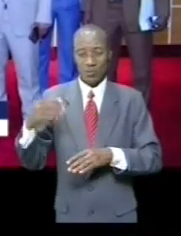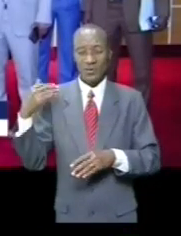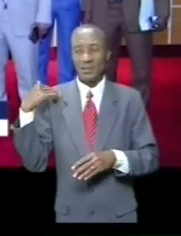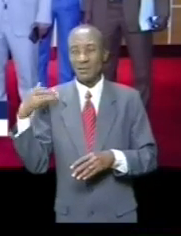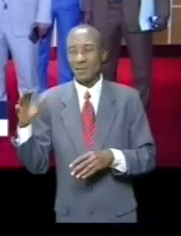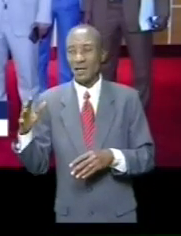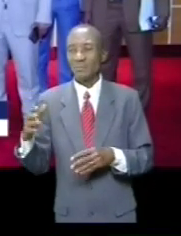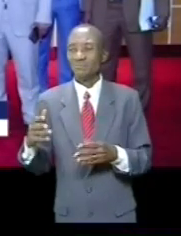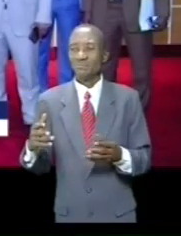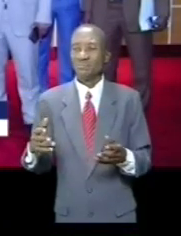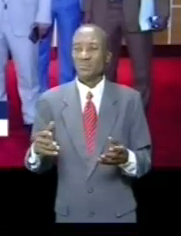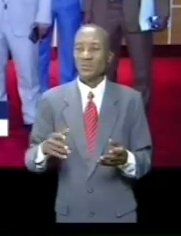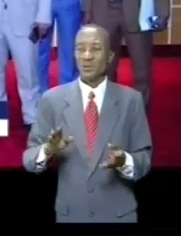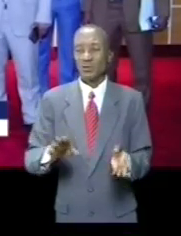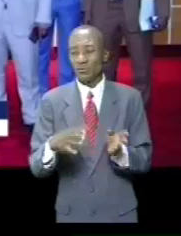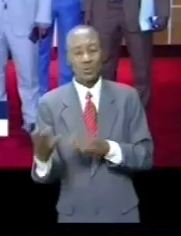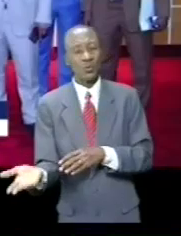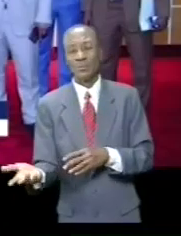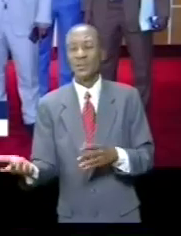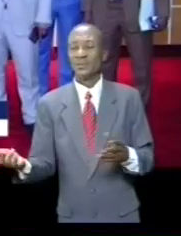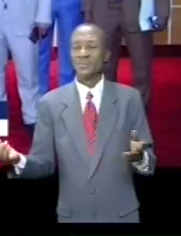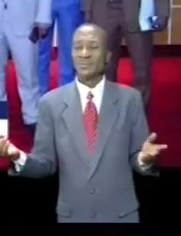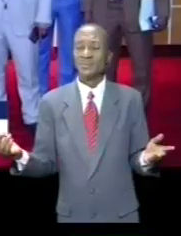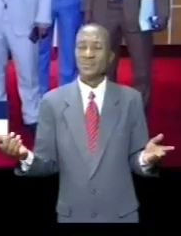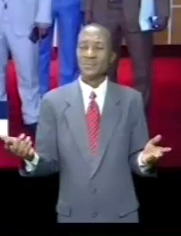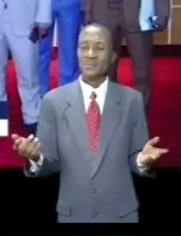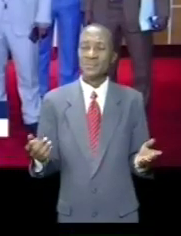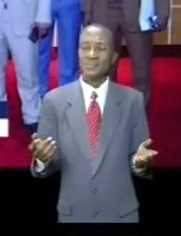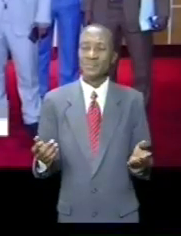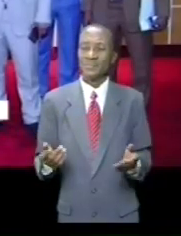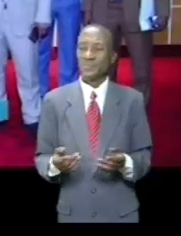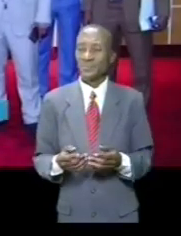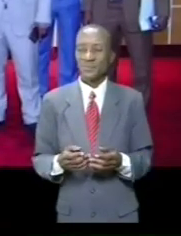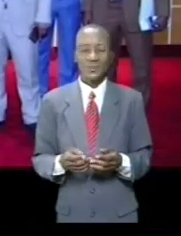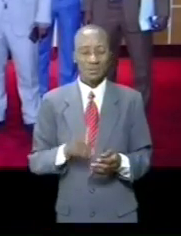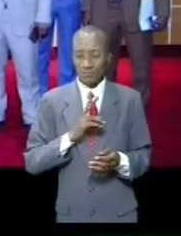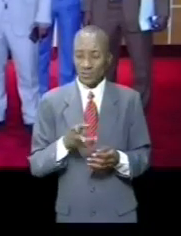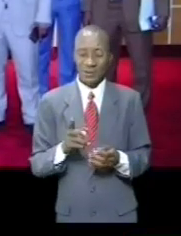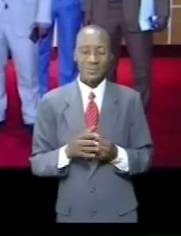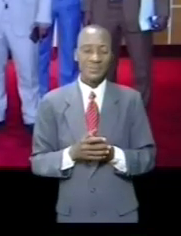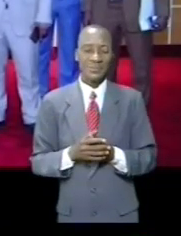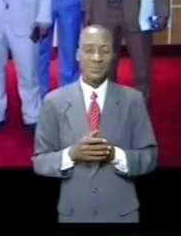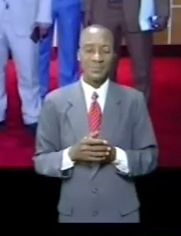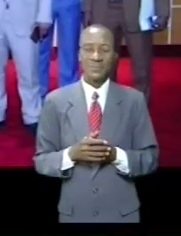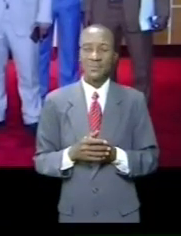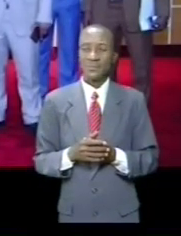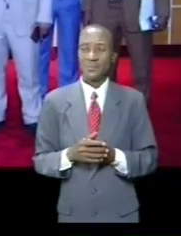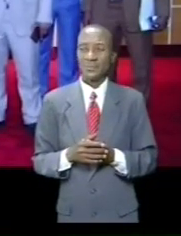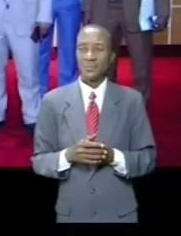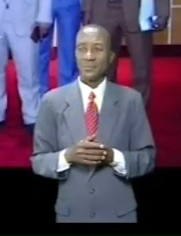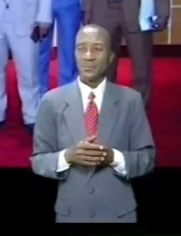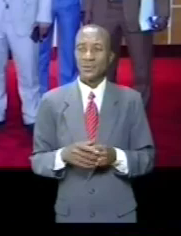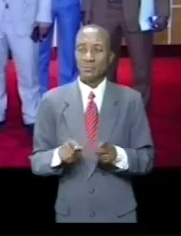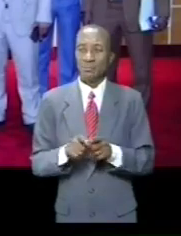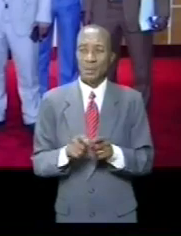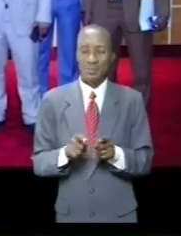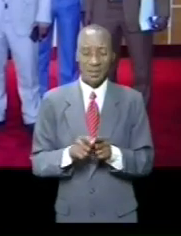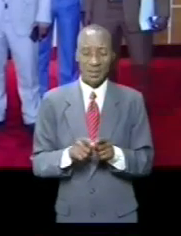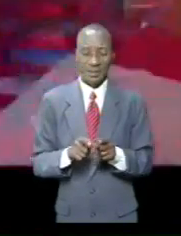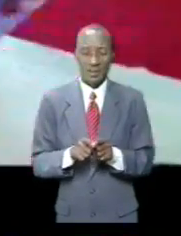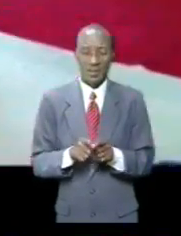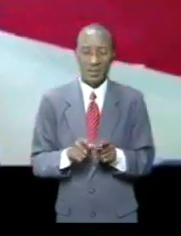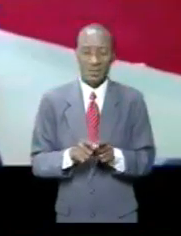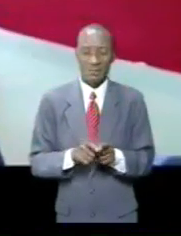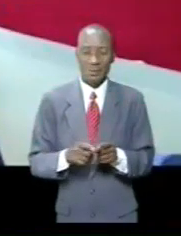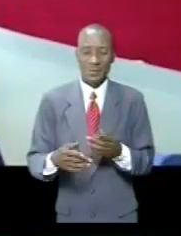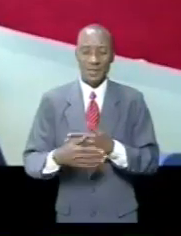la plupart des chevaliers de ces territoires risquent de disparaître, et même le chef-lieu de la province, qui est